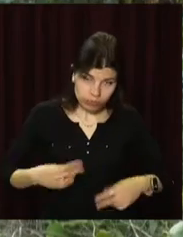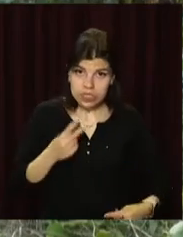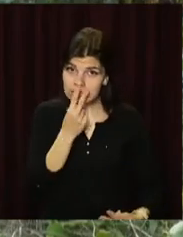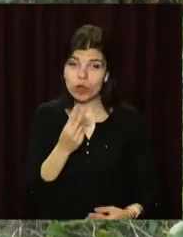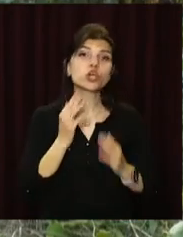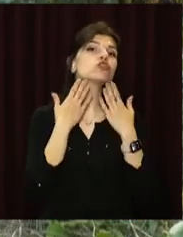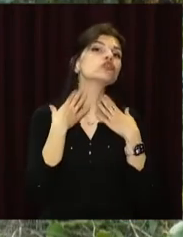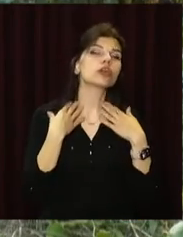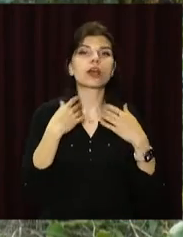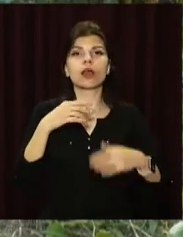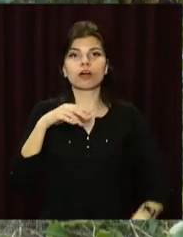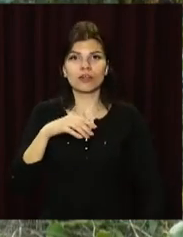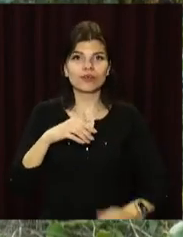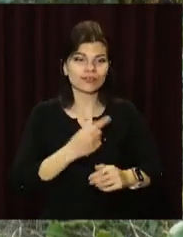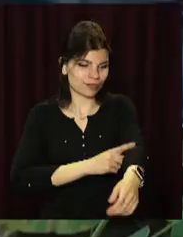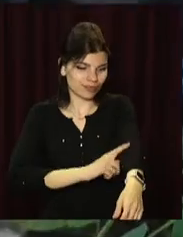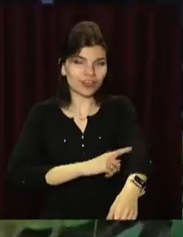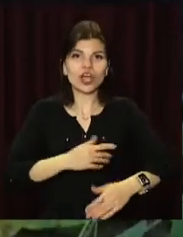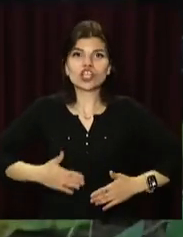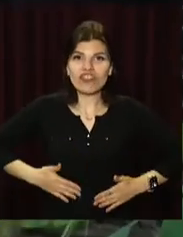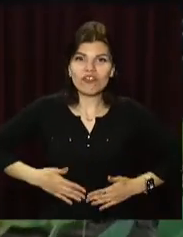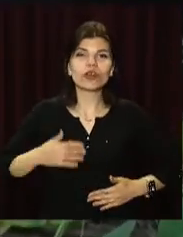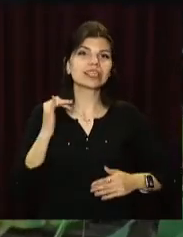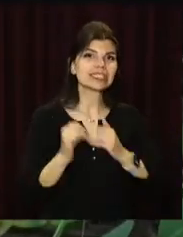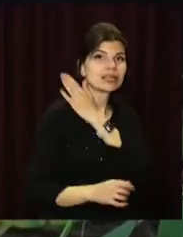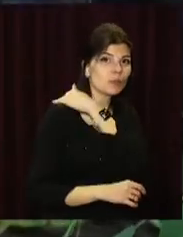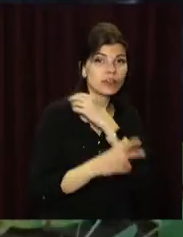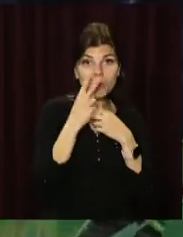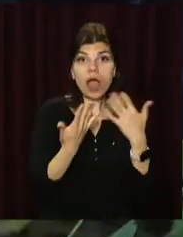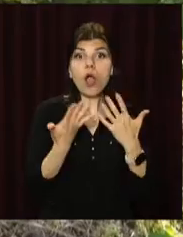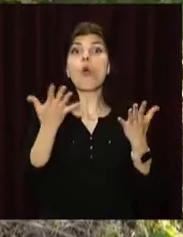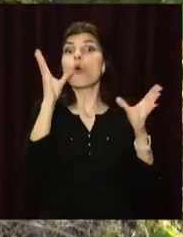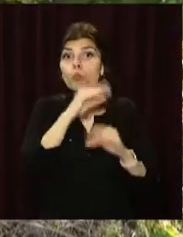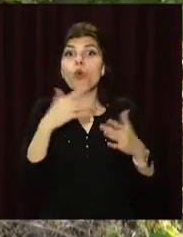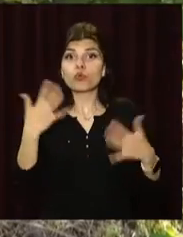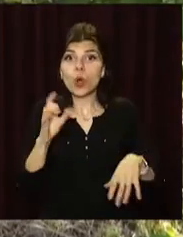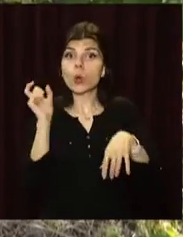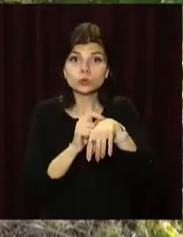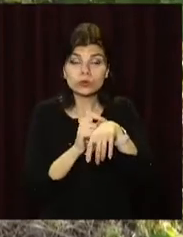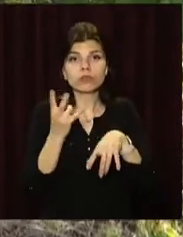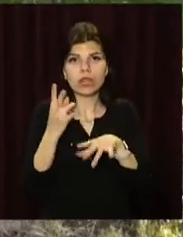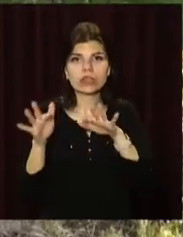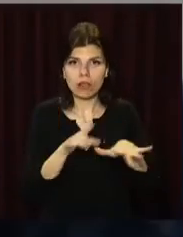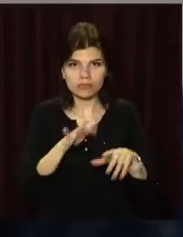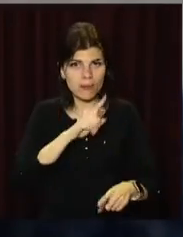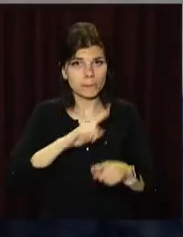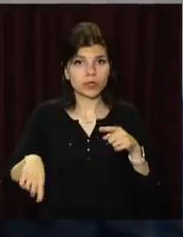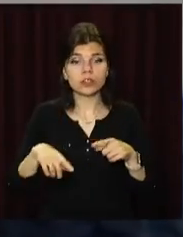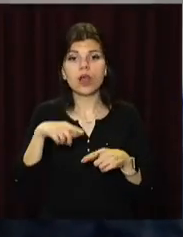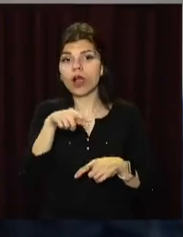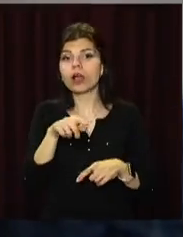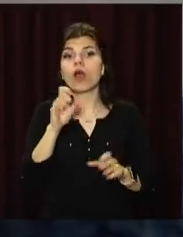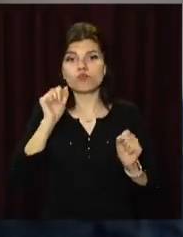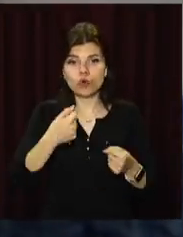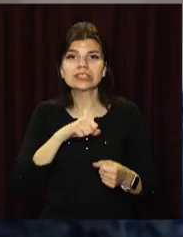приділити шиї, колінам, ліктям, животу та спині. Якщо ж кліщ встиг впитися, потрібно діяти якомога швидше. Паразита